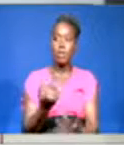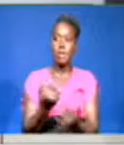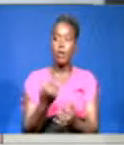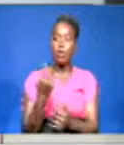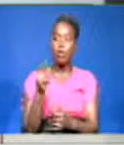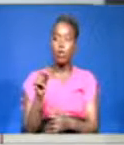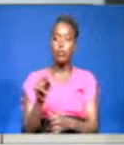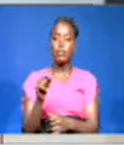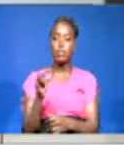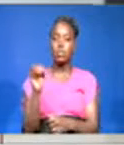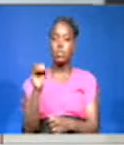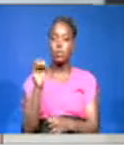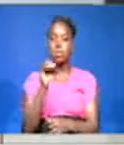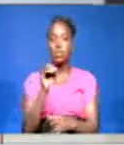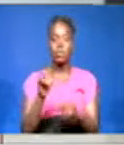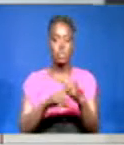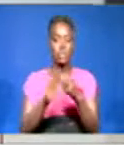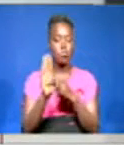1,000,000,006